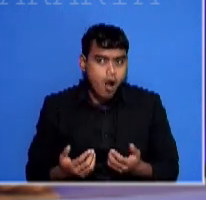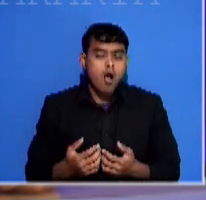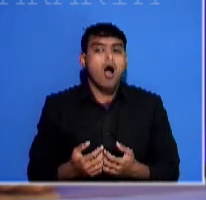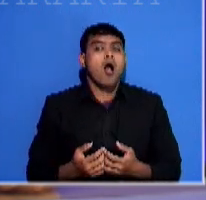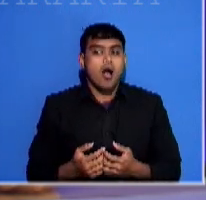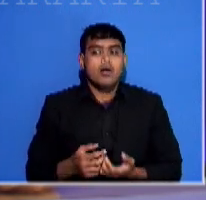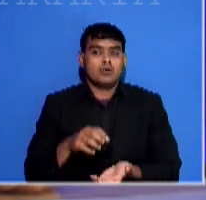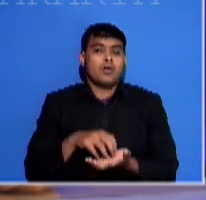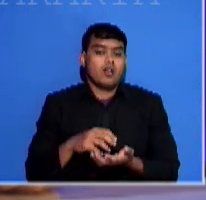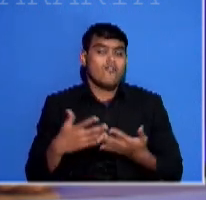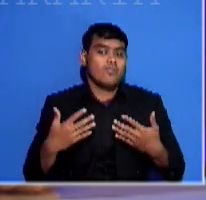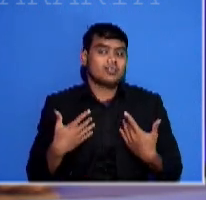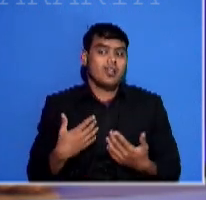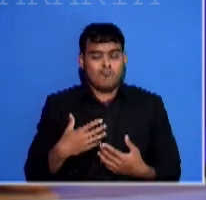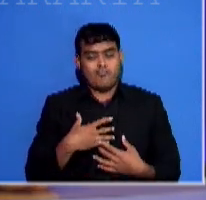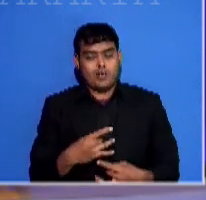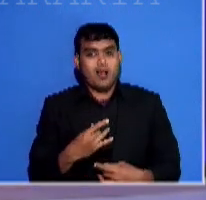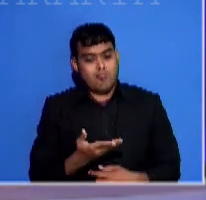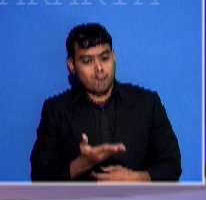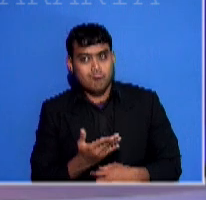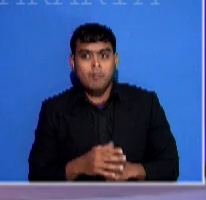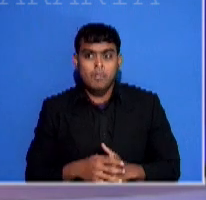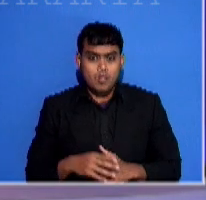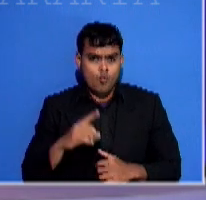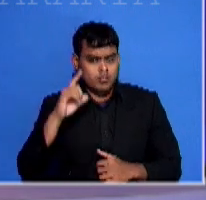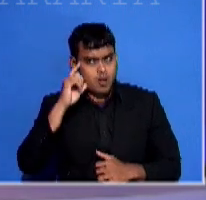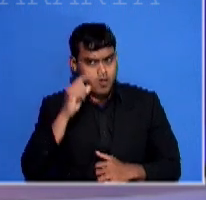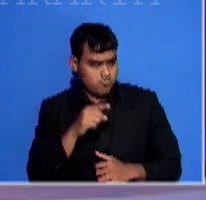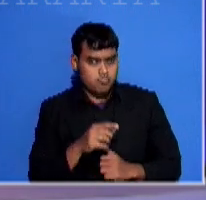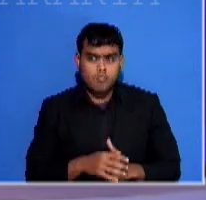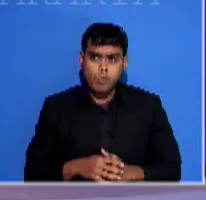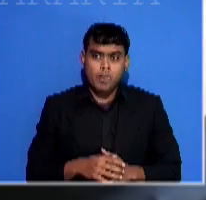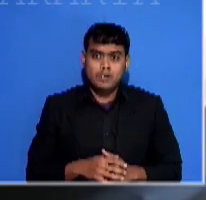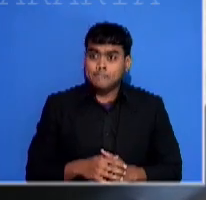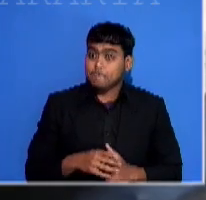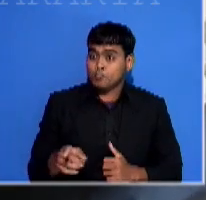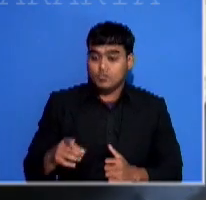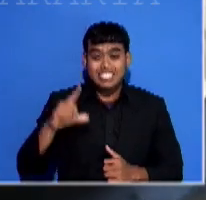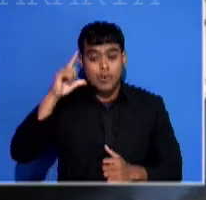destinasi wisata yang menarik di kawasan Sleman, khususnya Sleman Barat, kepada masyarakat.